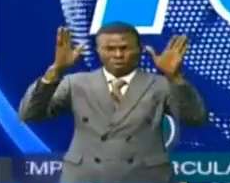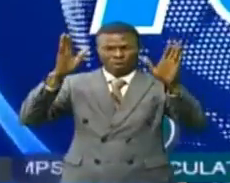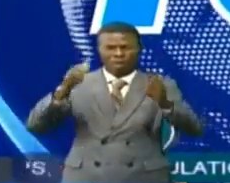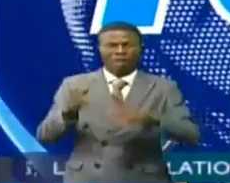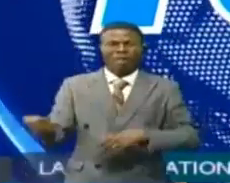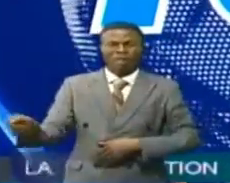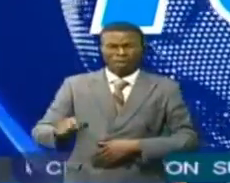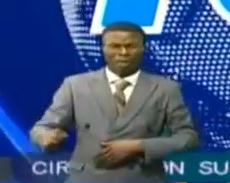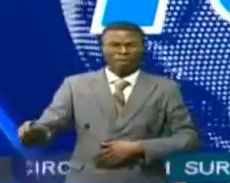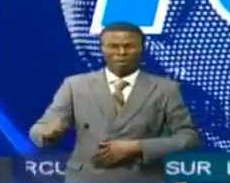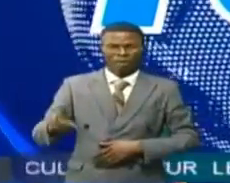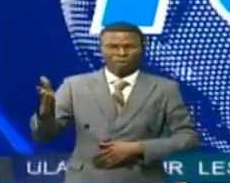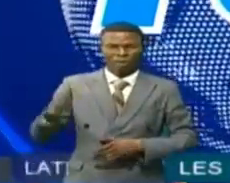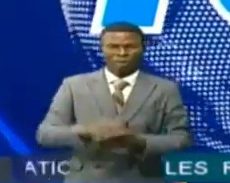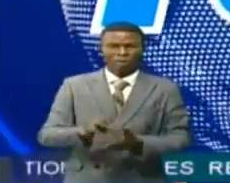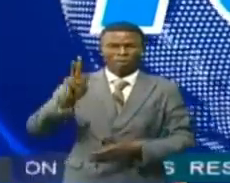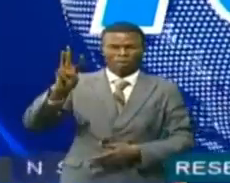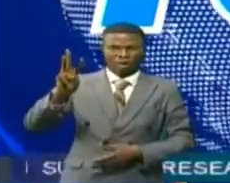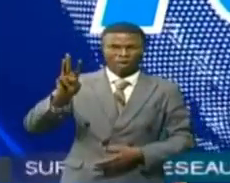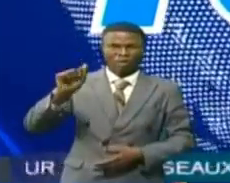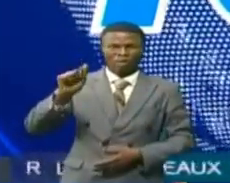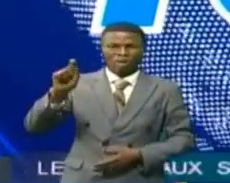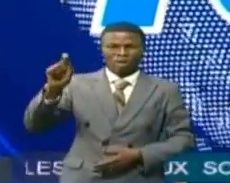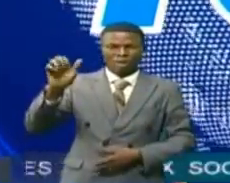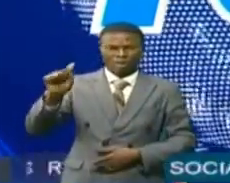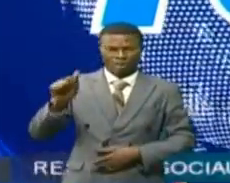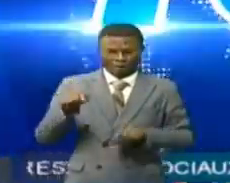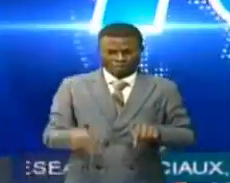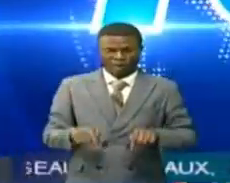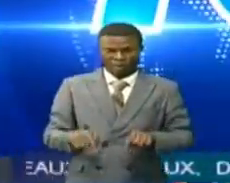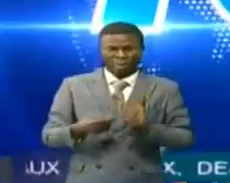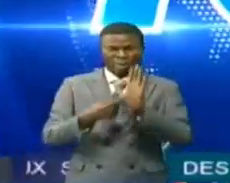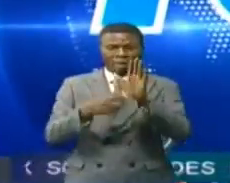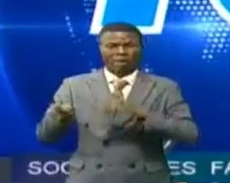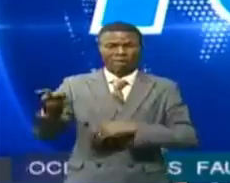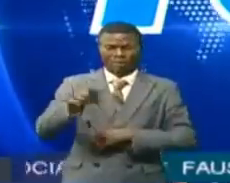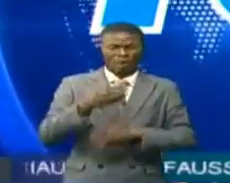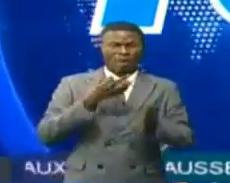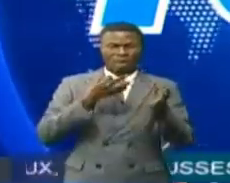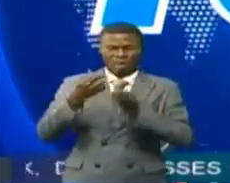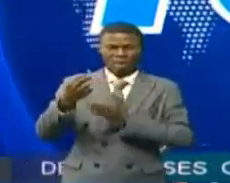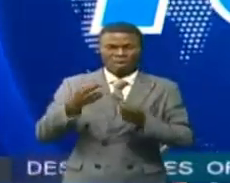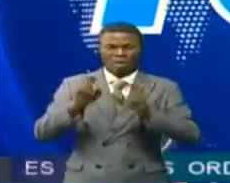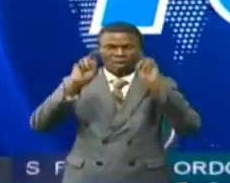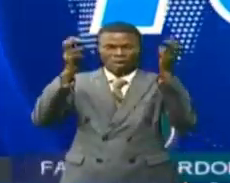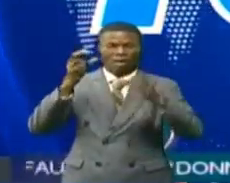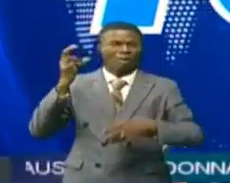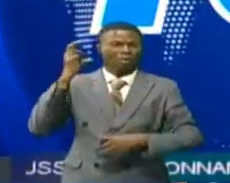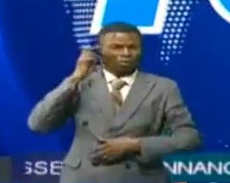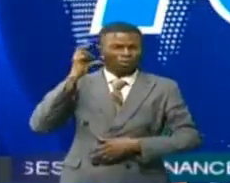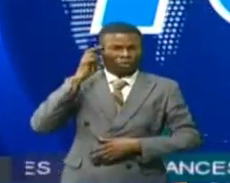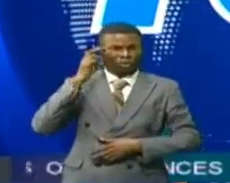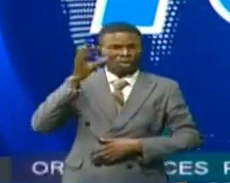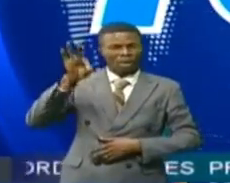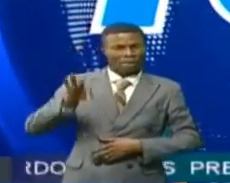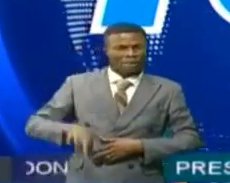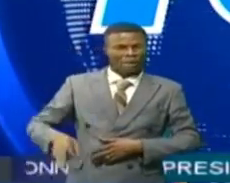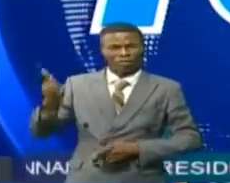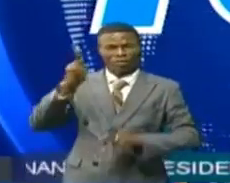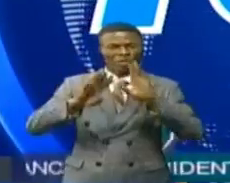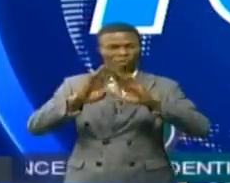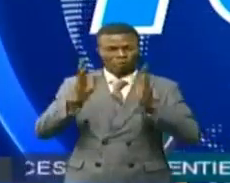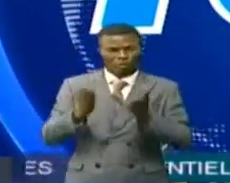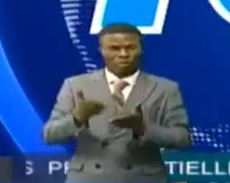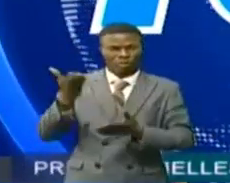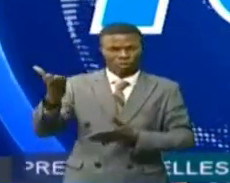les territoires de Ouattara. Venons-en à cette implantation de la ville de Kananga au profit de la population de ce coin